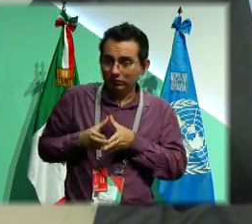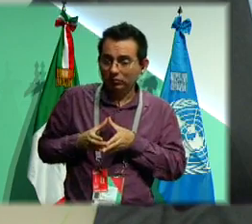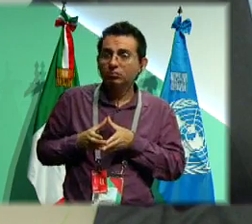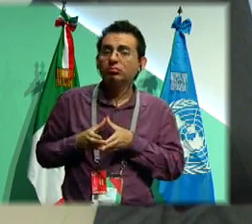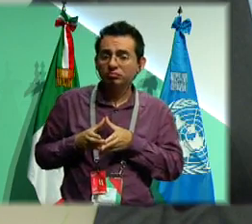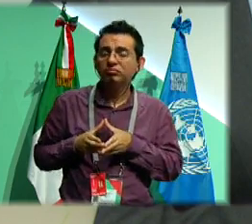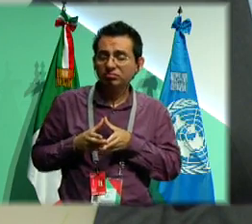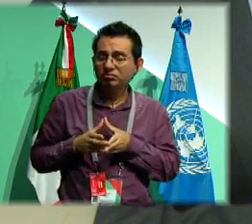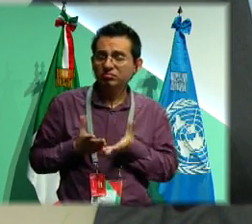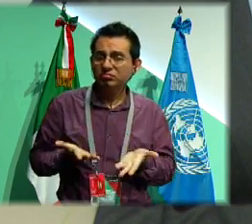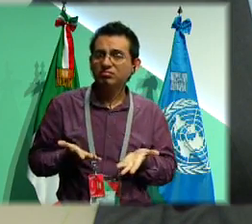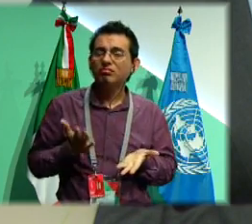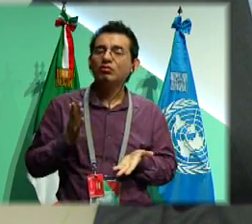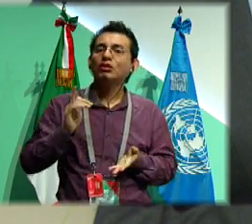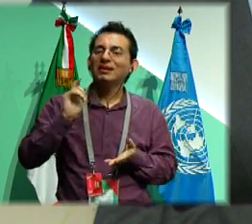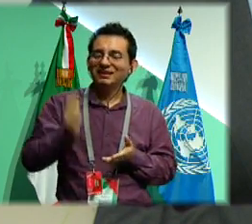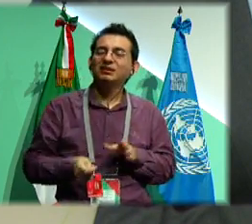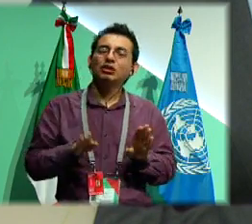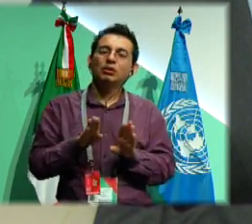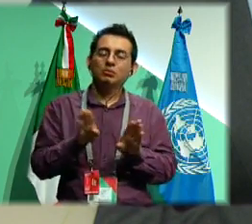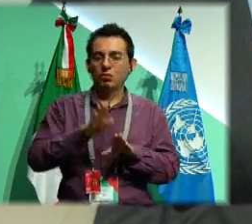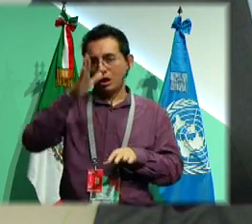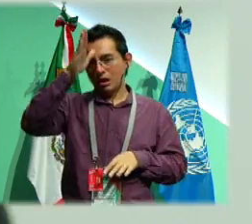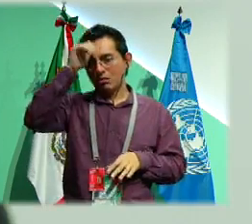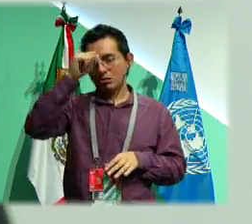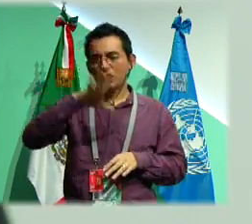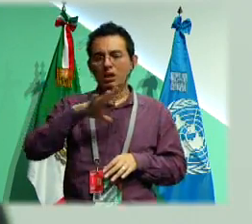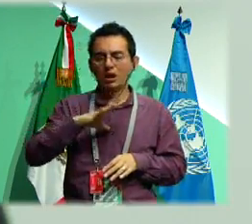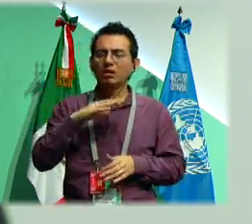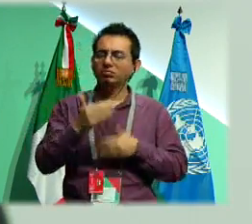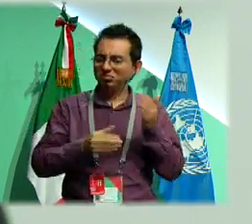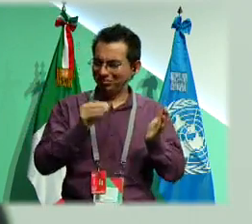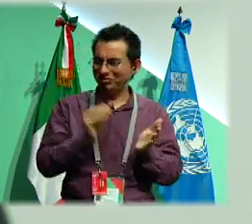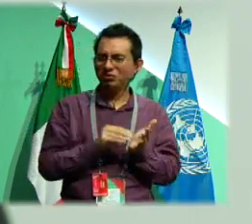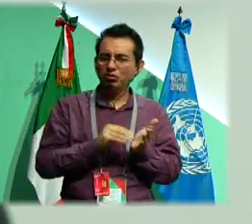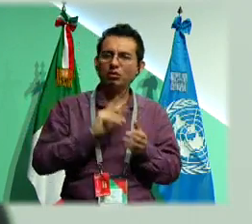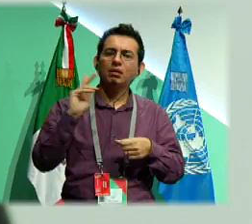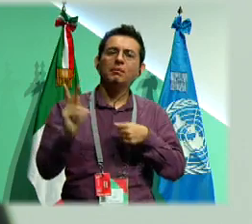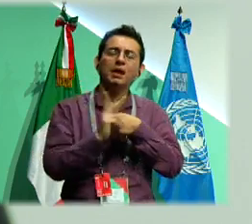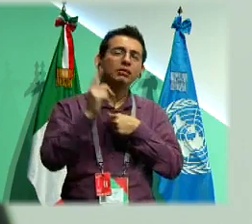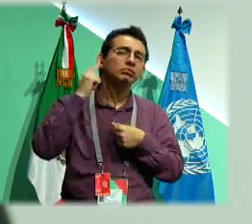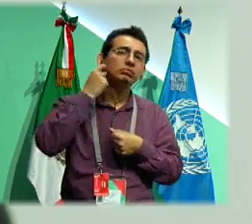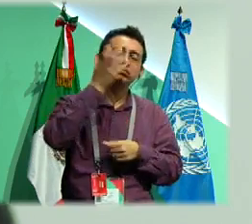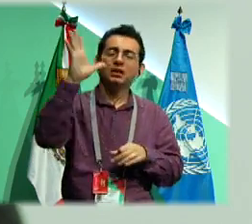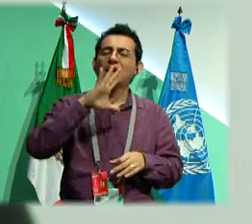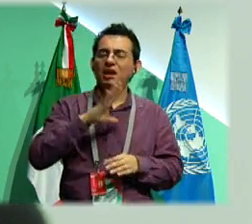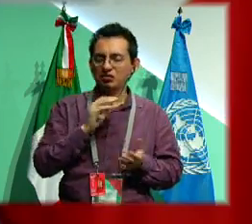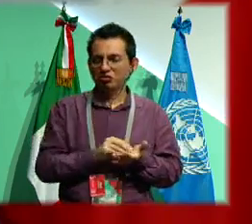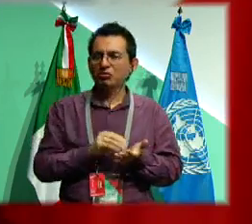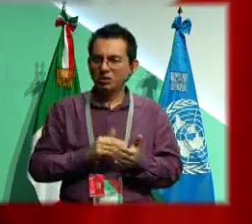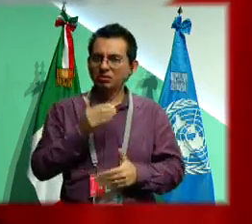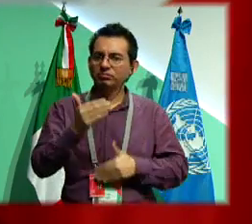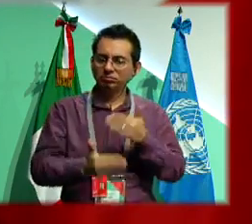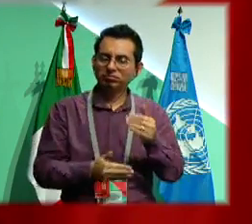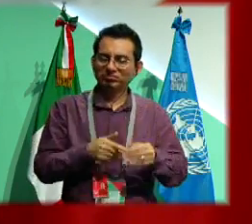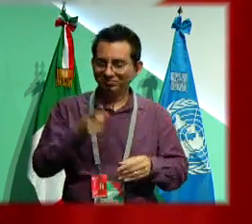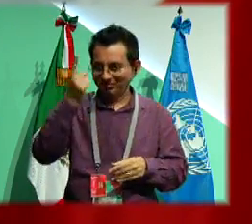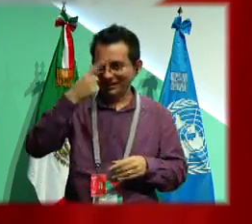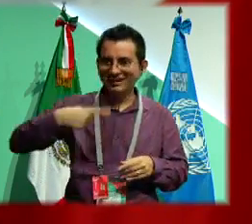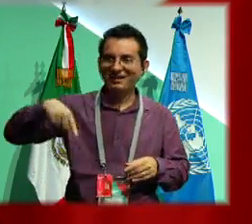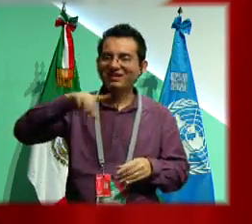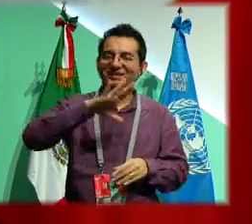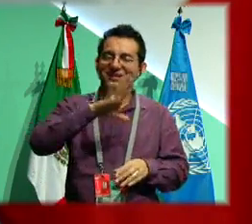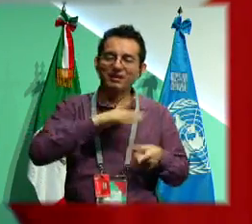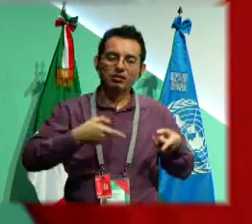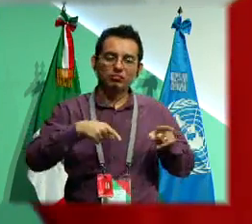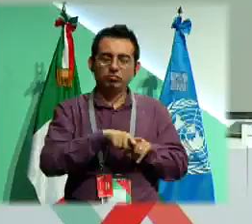les pays peuvent se joindre plus tard, mais au moment où ils entrent dans l'accord, c'est une position assez difficile pour les pays